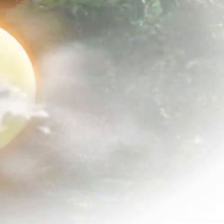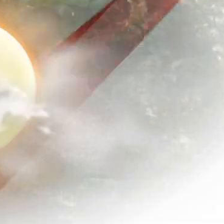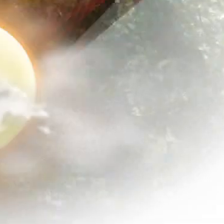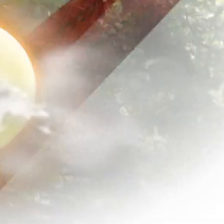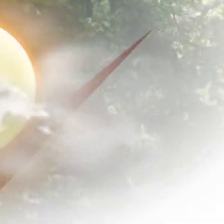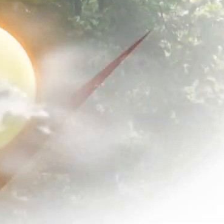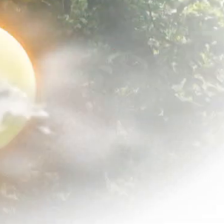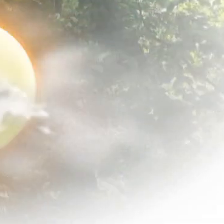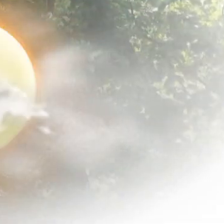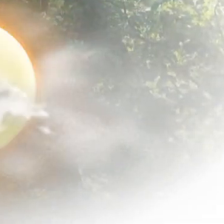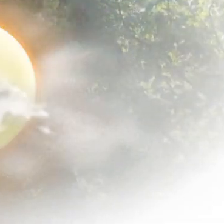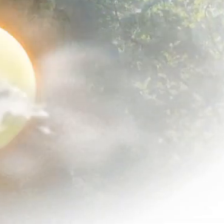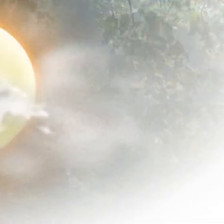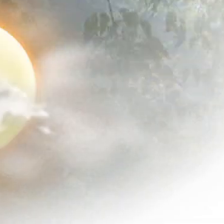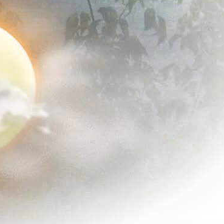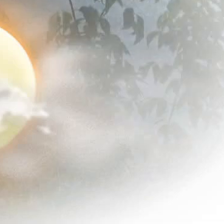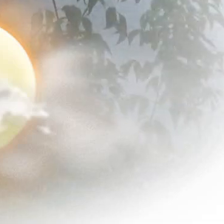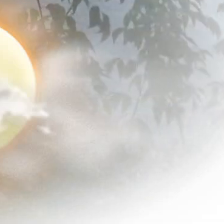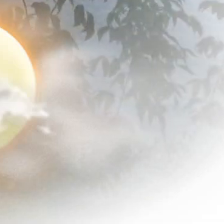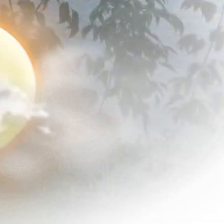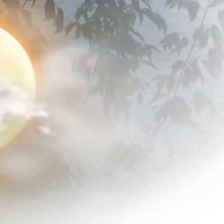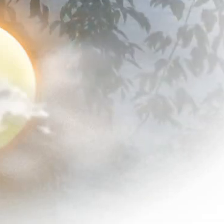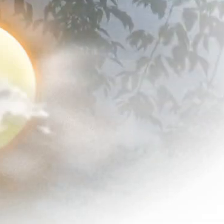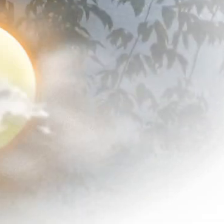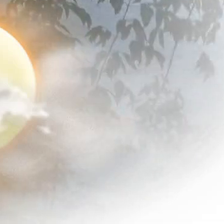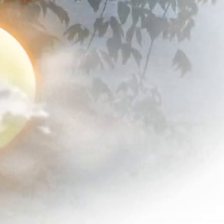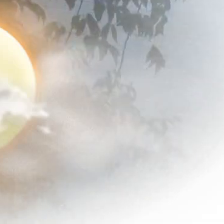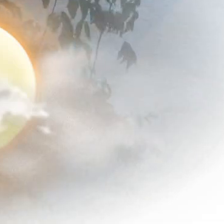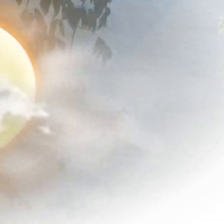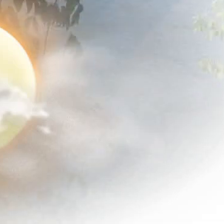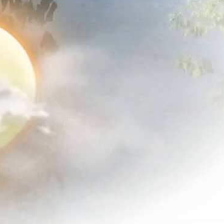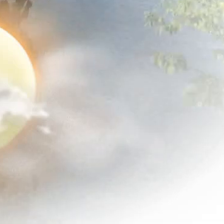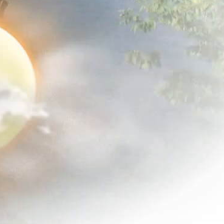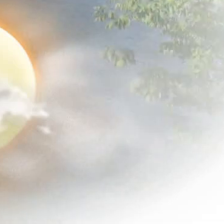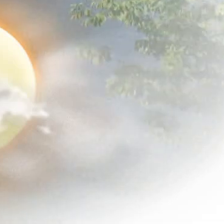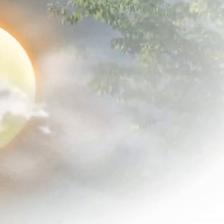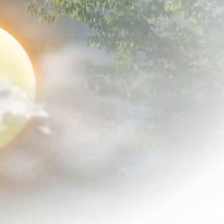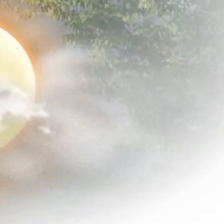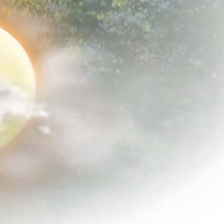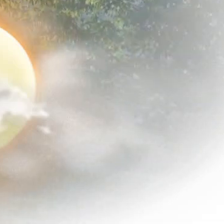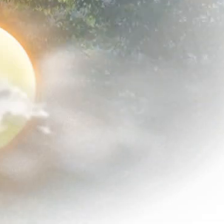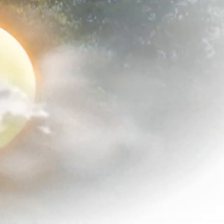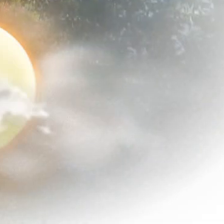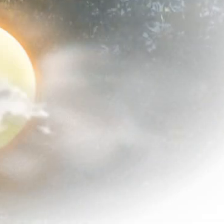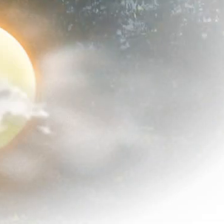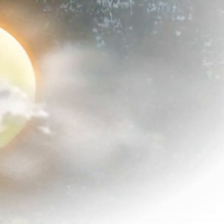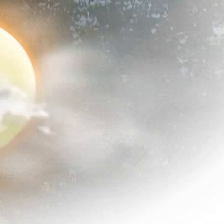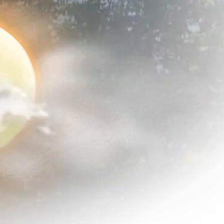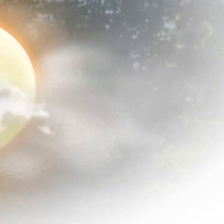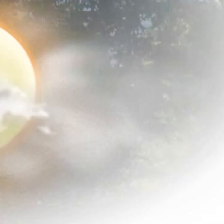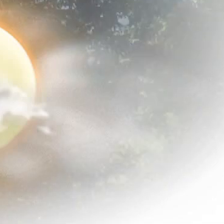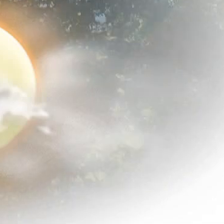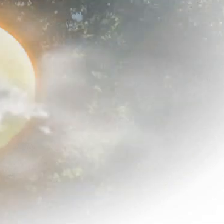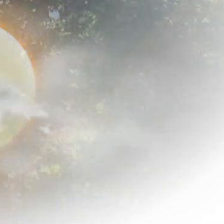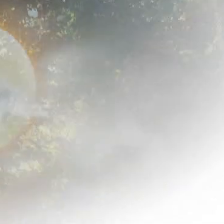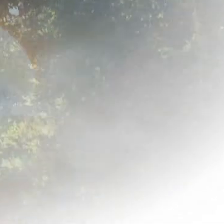раніцай, да плюс 16 днём і да 10 вечарам. Пераменная воблачнасць без ападкаў. Вецер